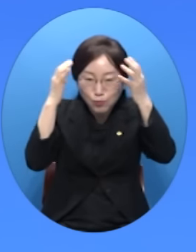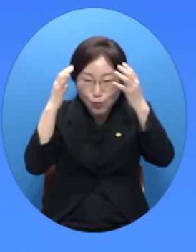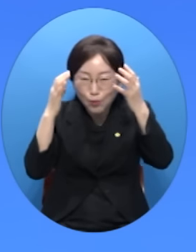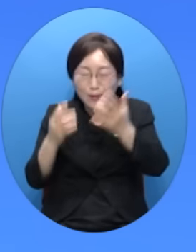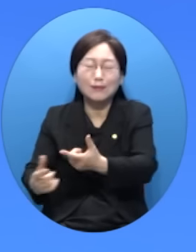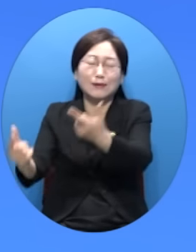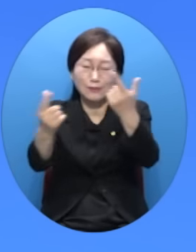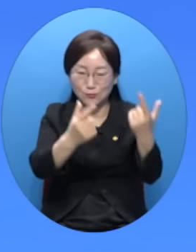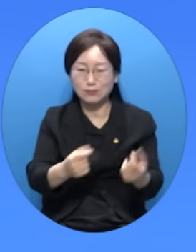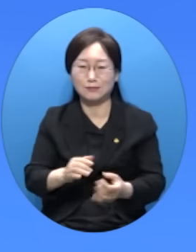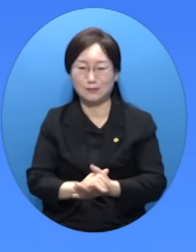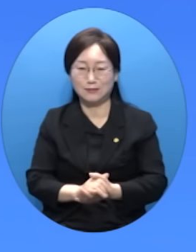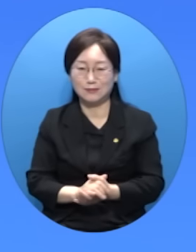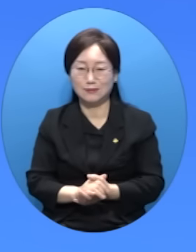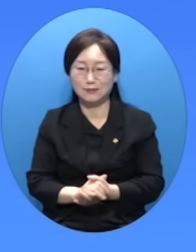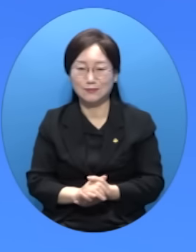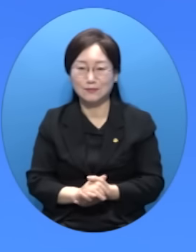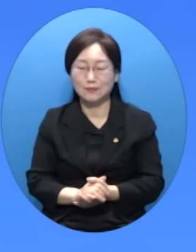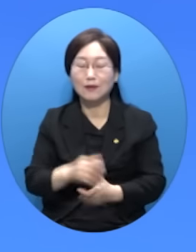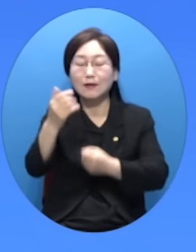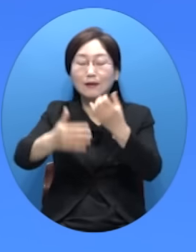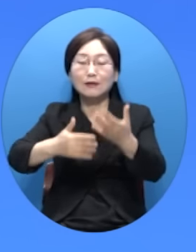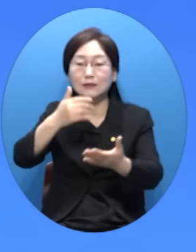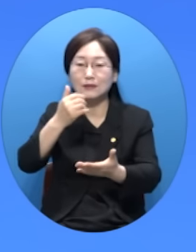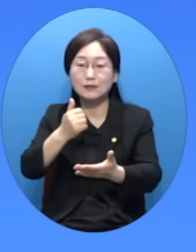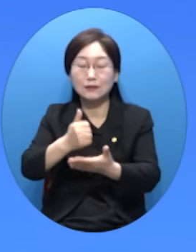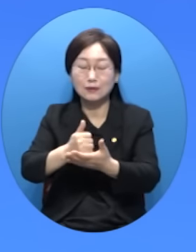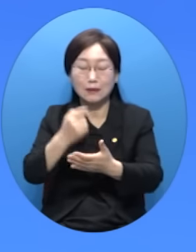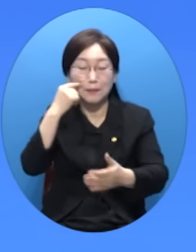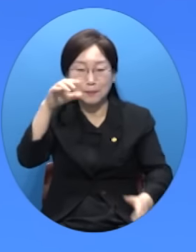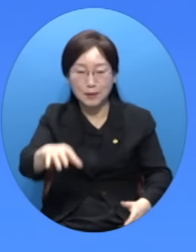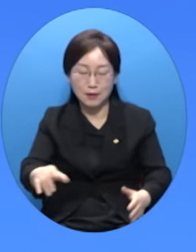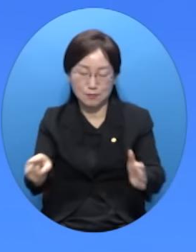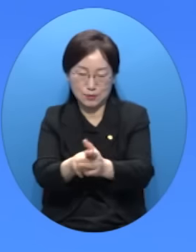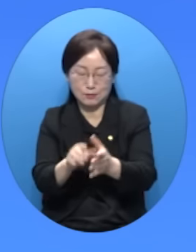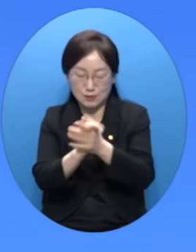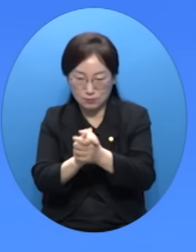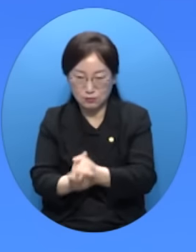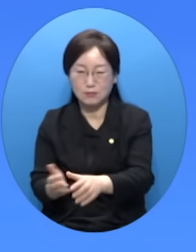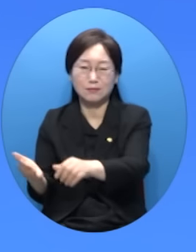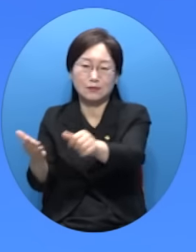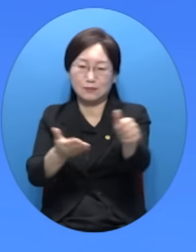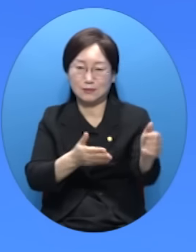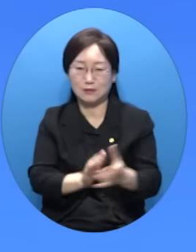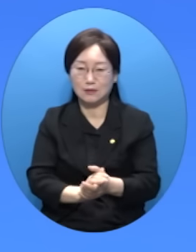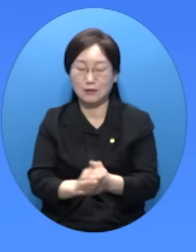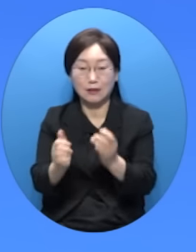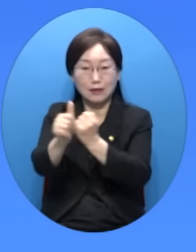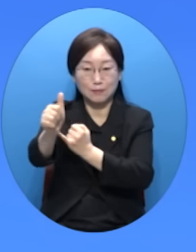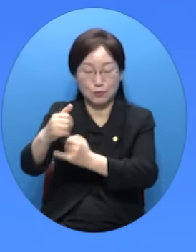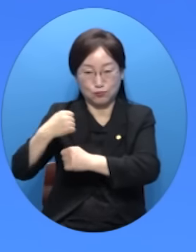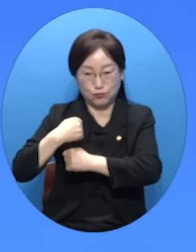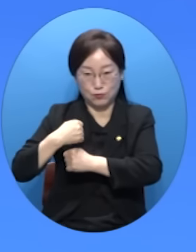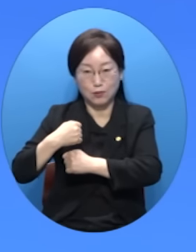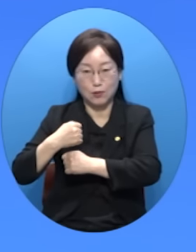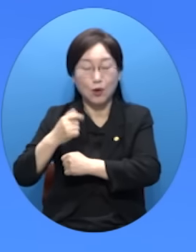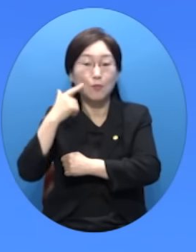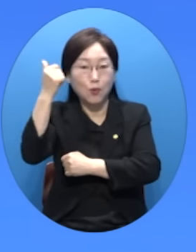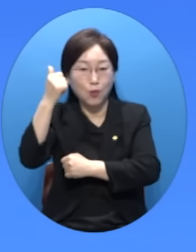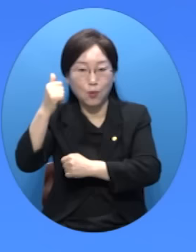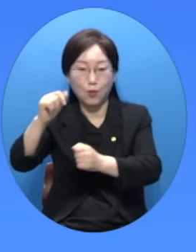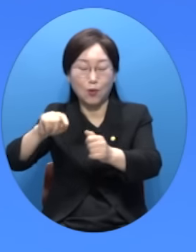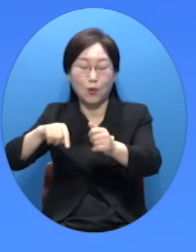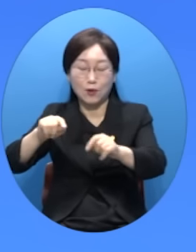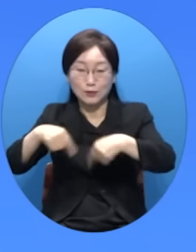우리 현주소입니다. 하나 앞에 믿음의 기도로 나갈 수 있게 되길 바랍니다. 남편이 군목으로 임관한 후에 철원의